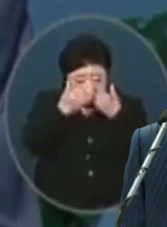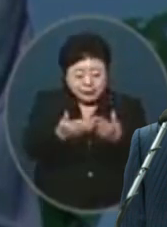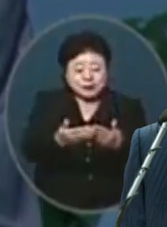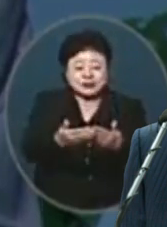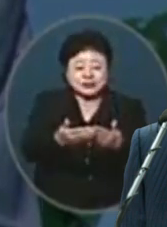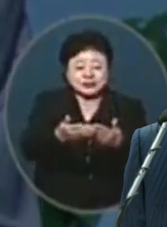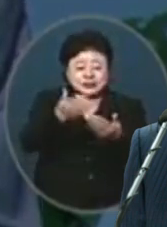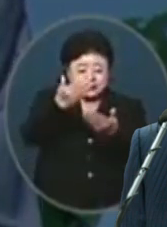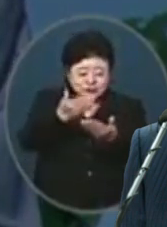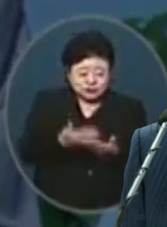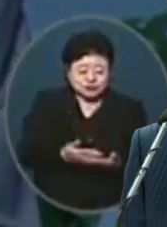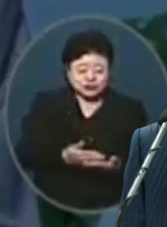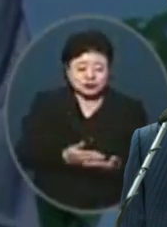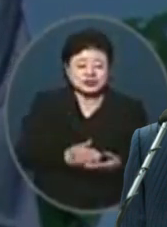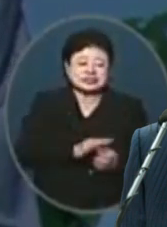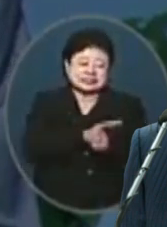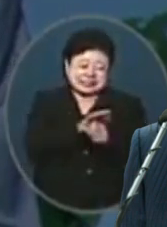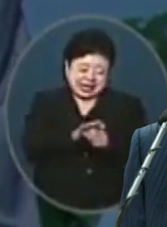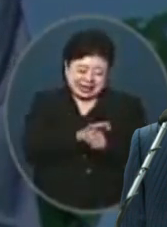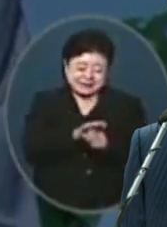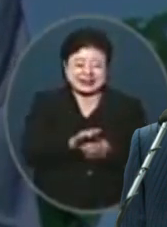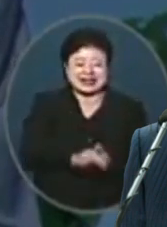값없이 인정해 주는 사랑인데